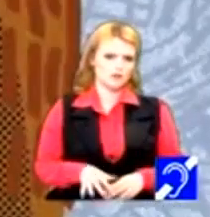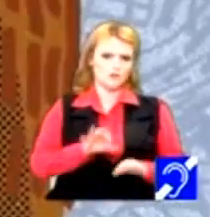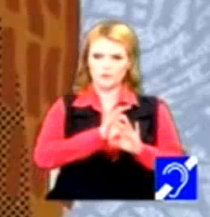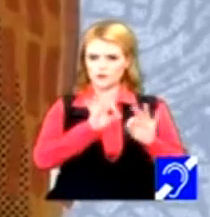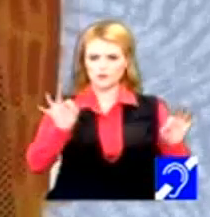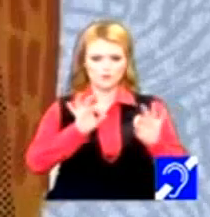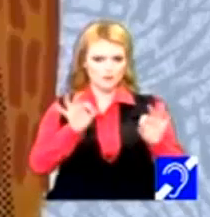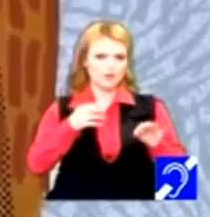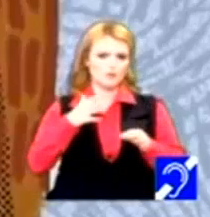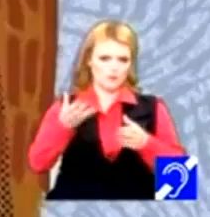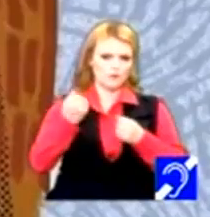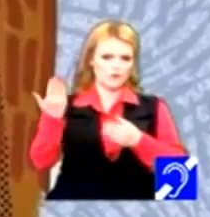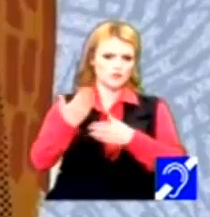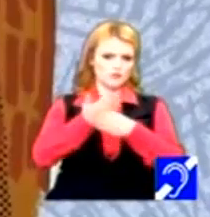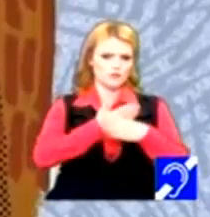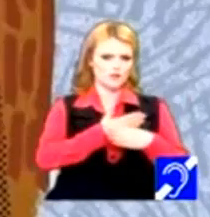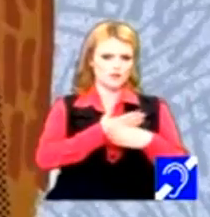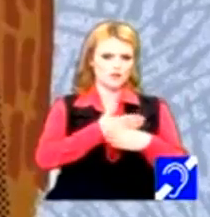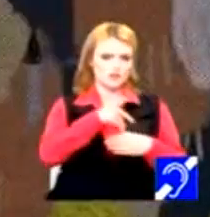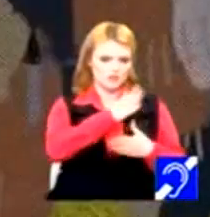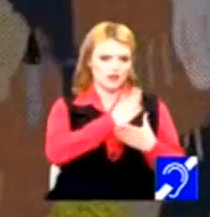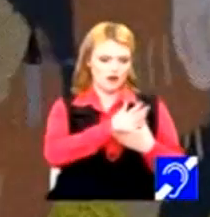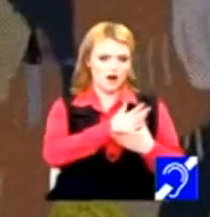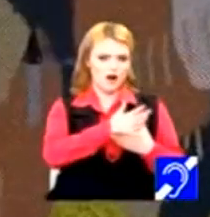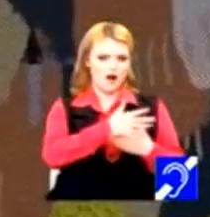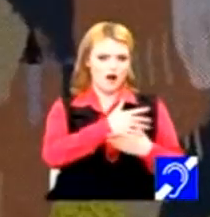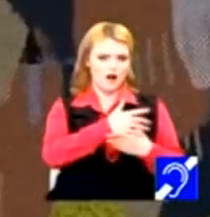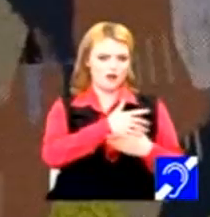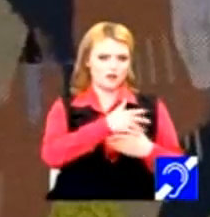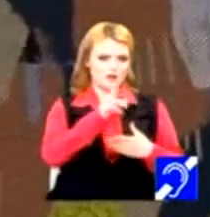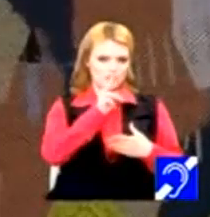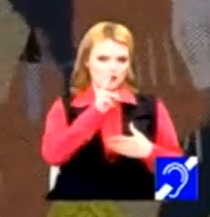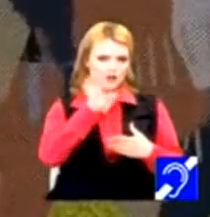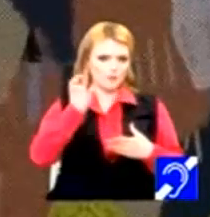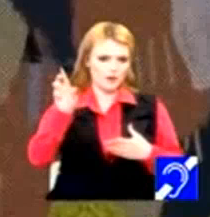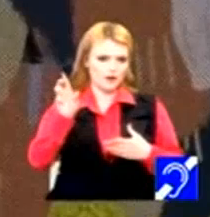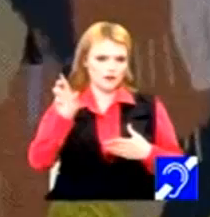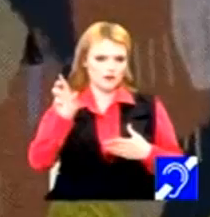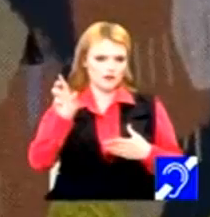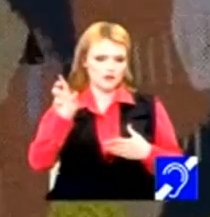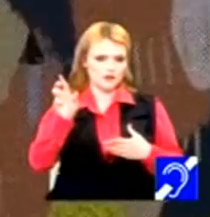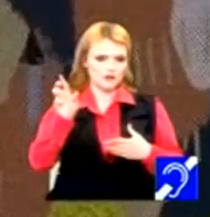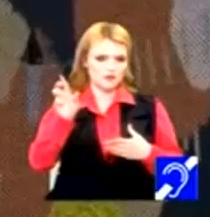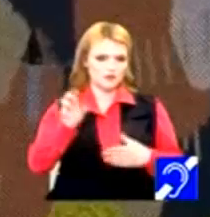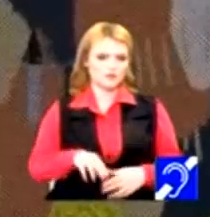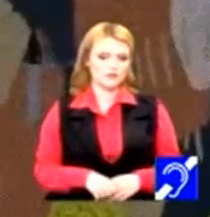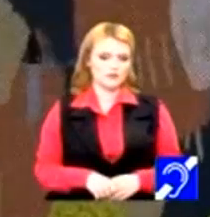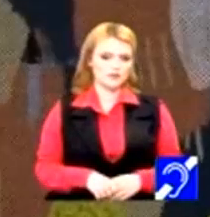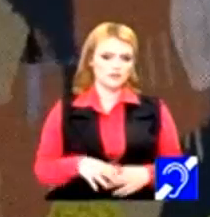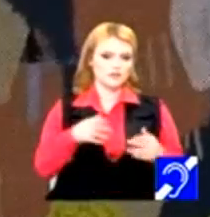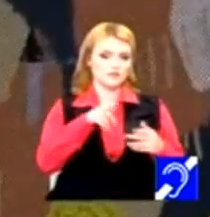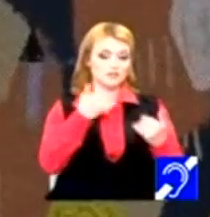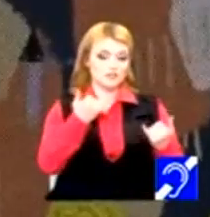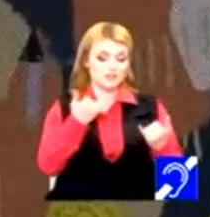would be wonderful. You become a sleeper agent of the KGB. Yes, I know that you were a sleeping